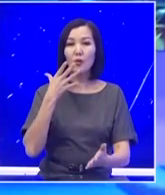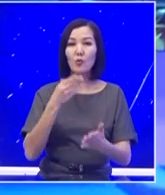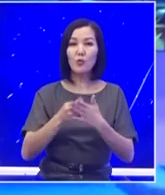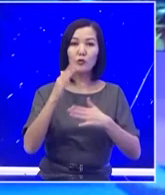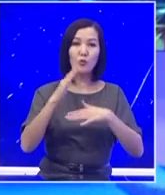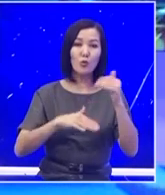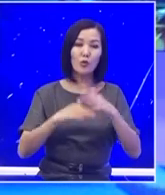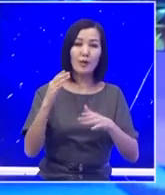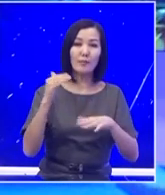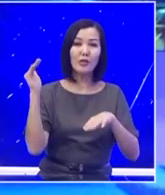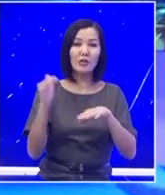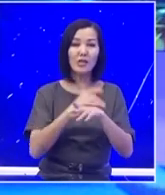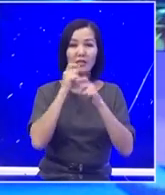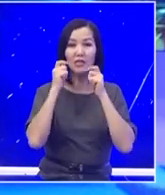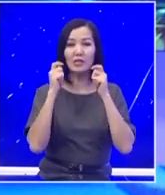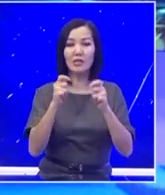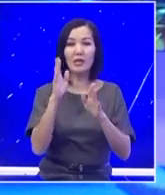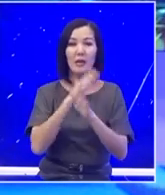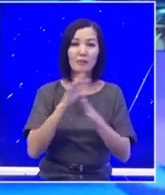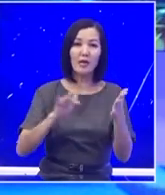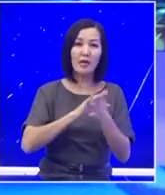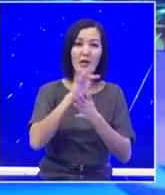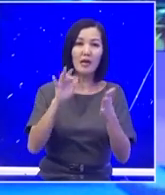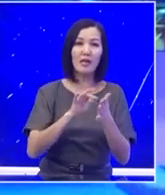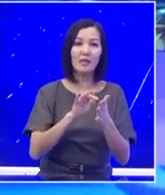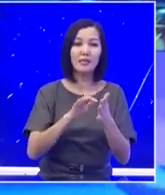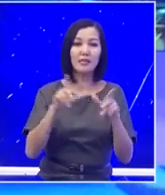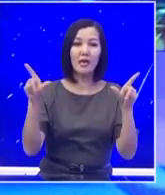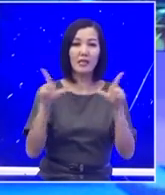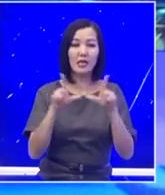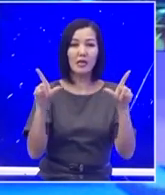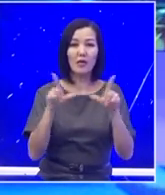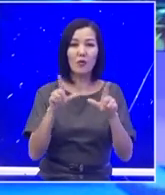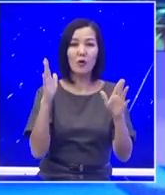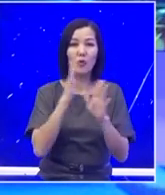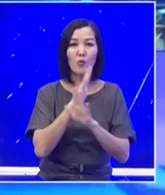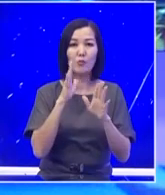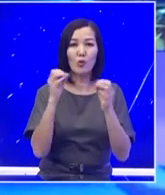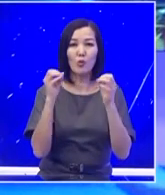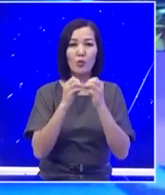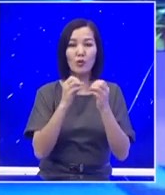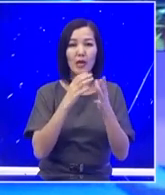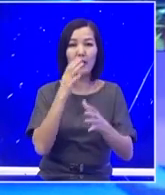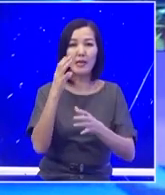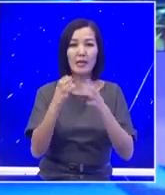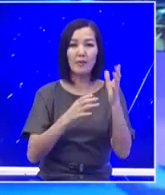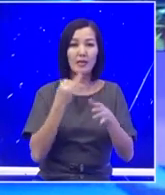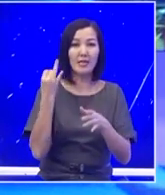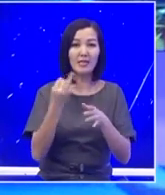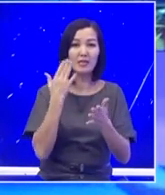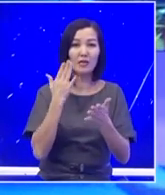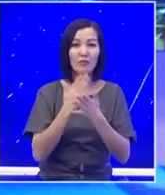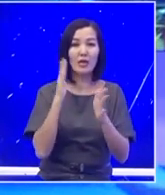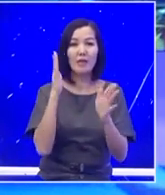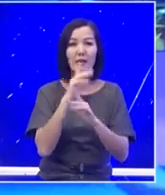Өз қолыңмен жақсылық жаса, Қапшағай қаласындағы Эко-Уап Шоп дүкенінің эко өнімдеріне 10-дан астам әлем елдері қызығып отыр.